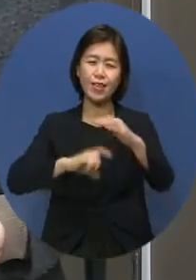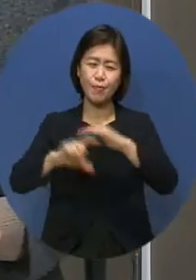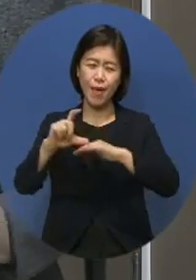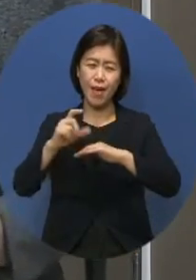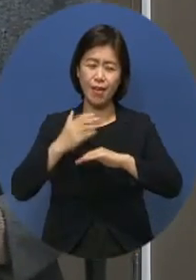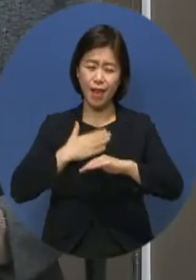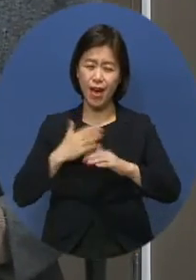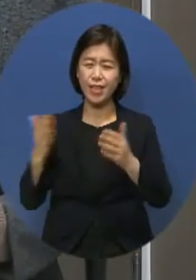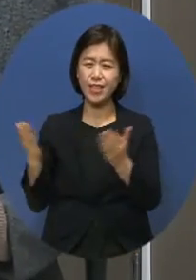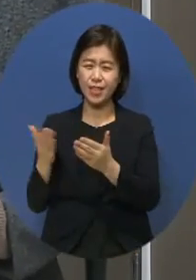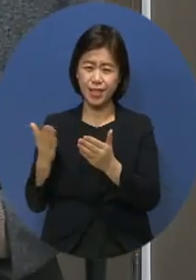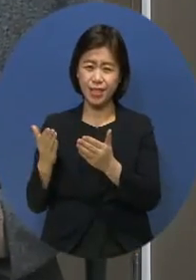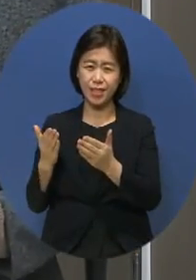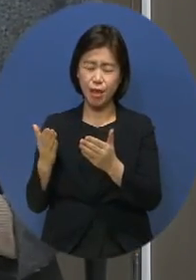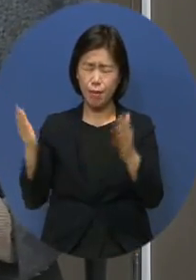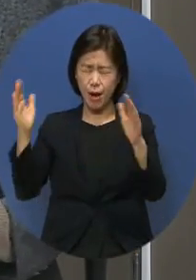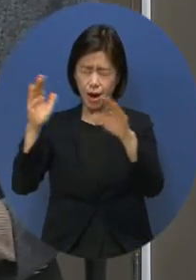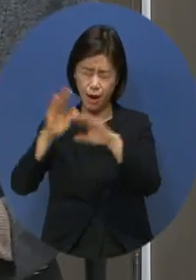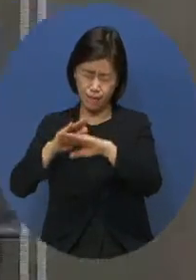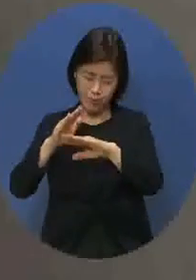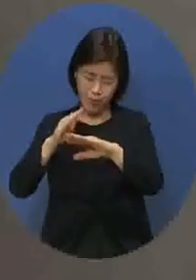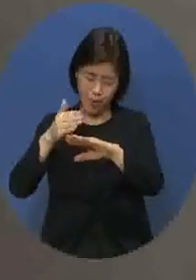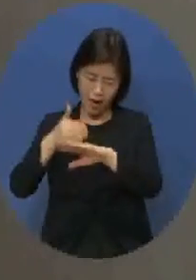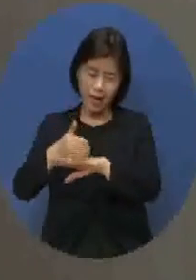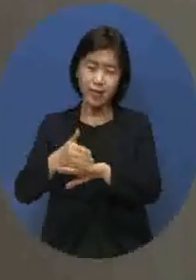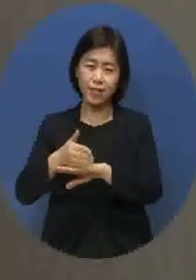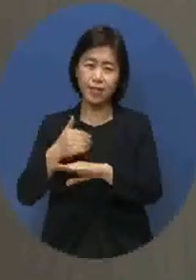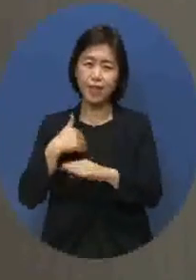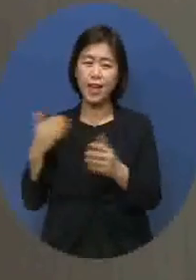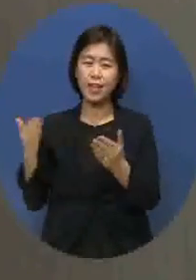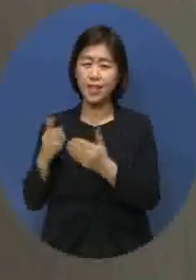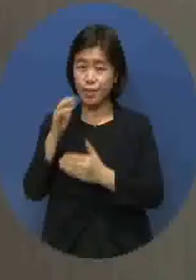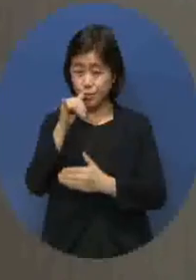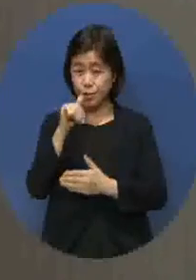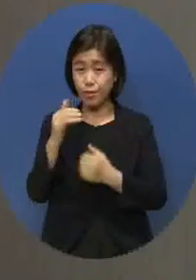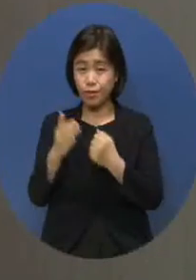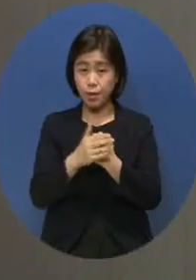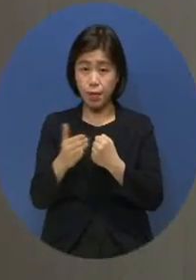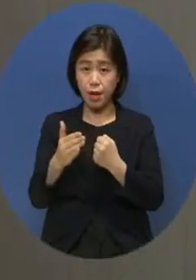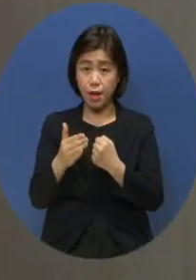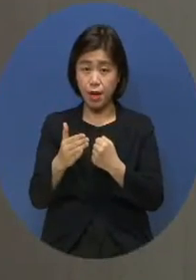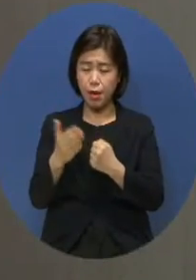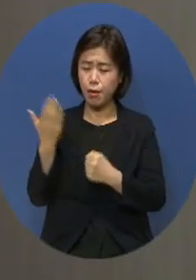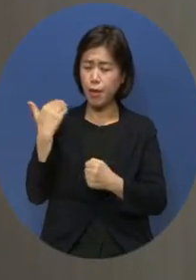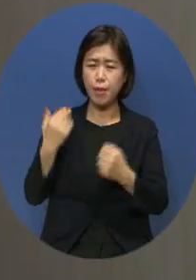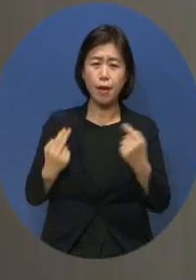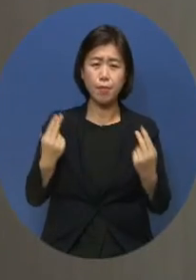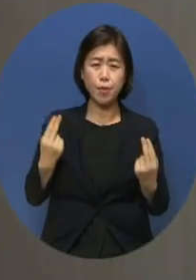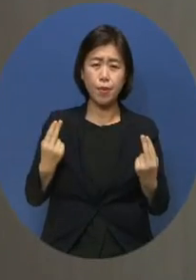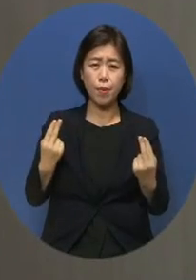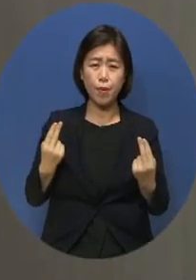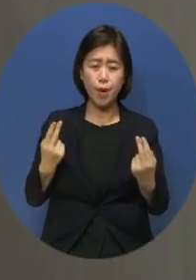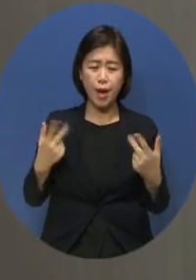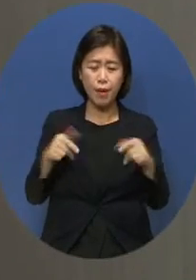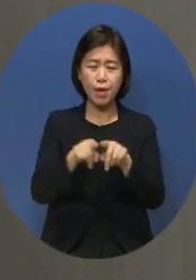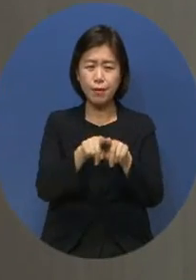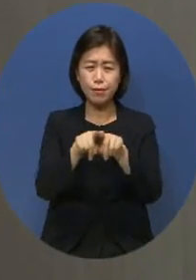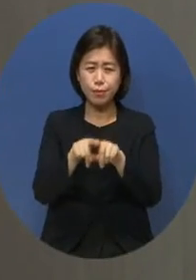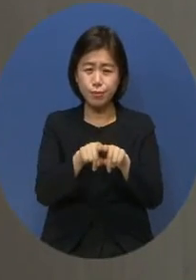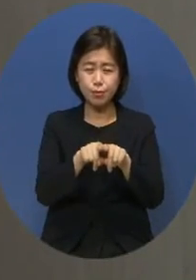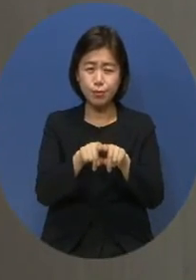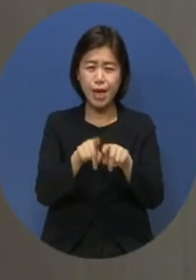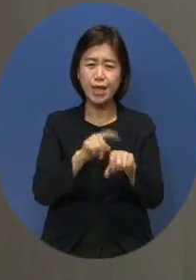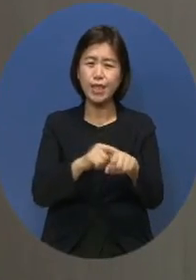나와서 이제 밤늦게 들어가는 경우가 많이 있으니까 같이 지내는 시간이 훨씬 더 줄어들긴 했거든요. 근데 동생 입장에서 보자면